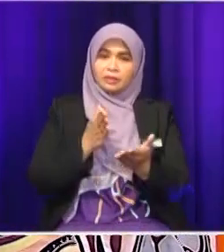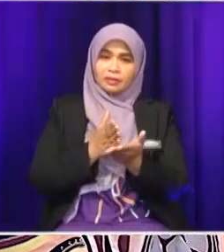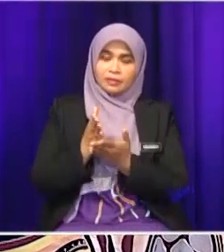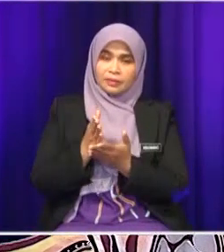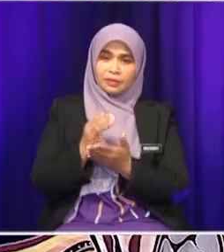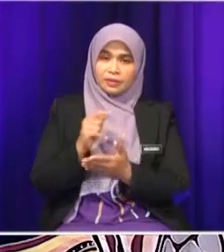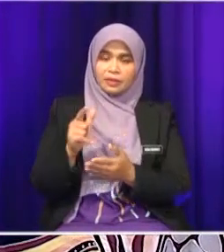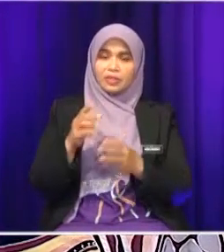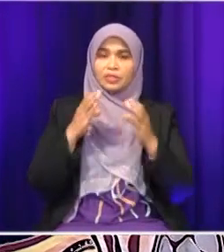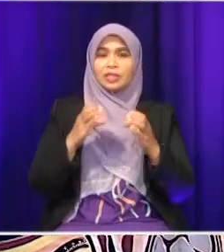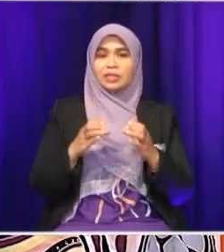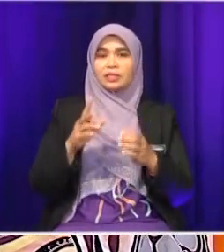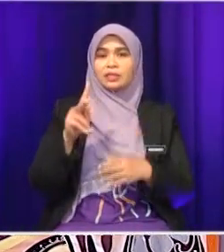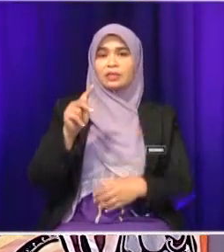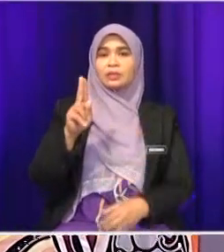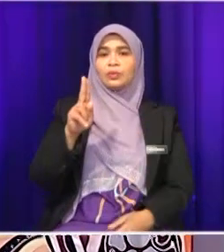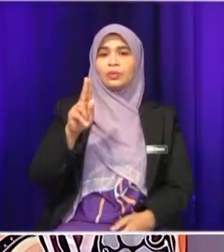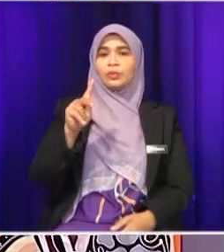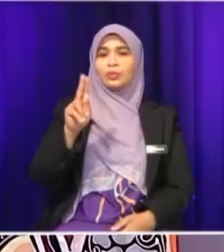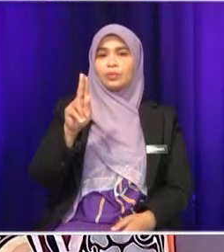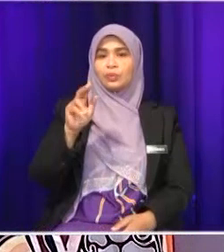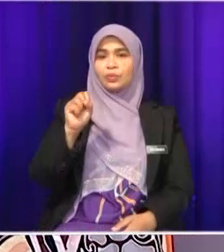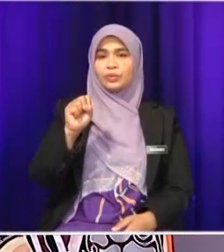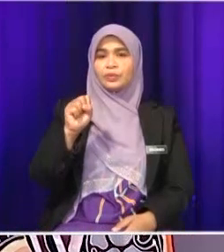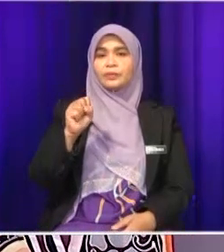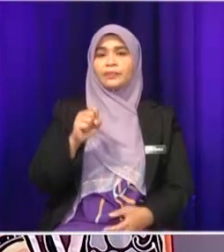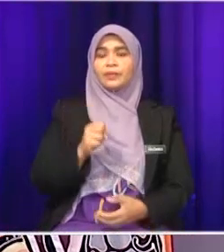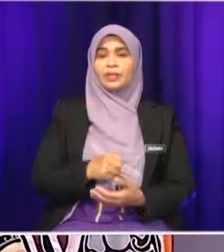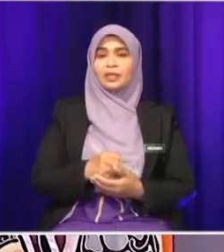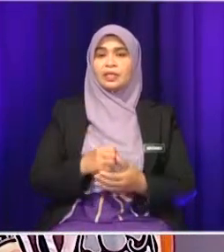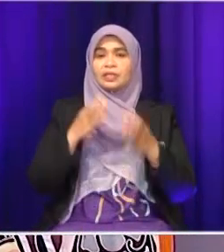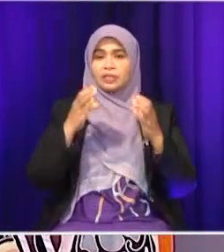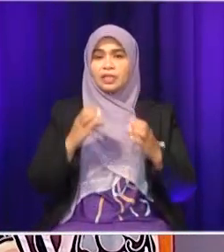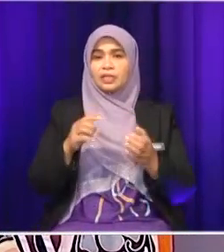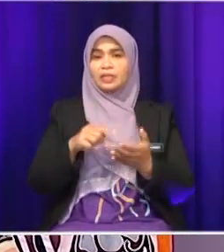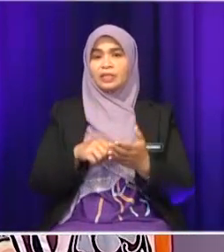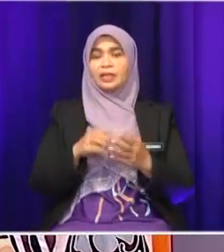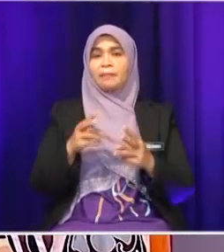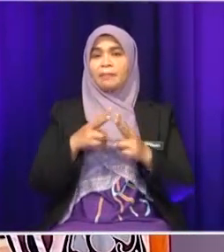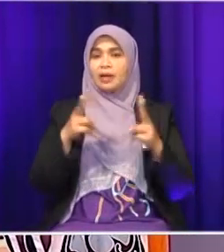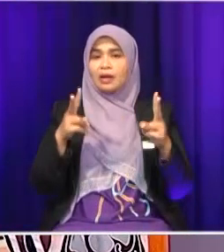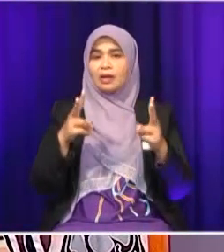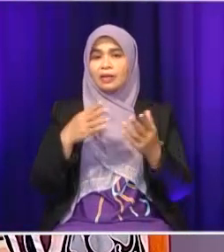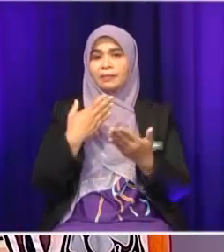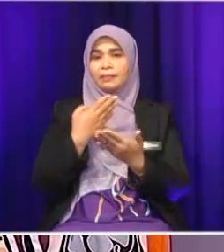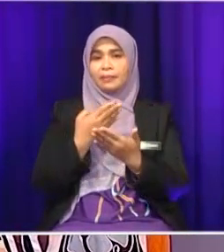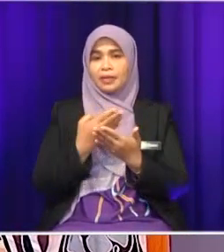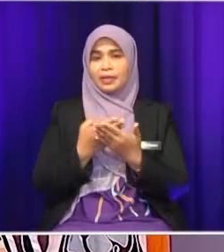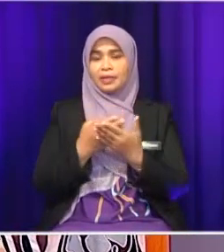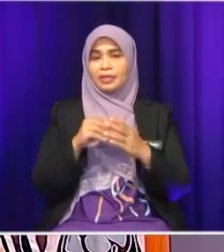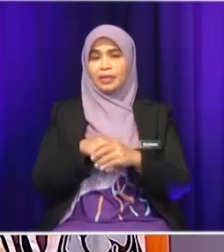mengukus oke yang kaidah mengukus nih kaidah ini adalah kaidah yang paling baik dalam